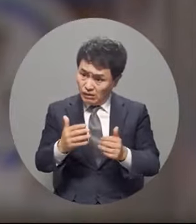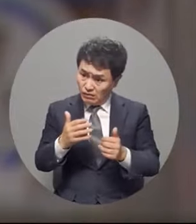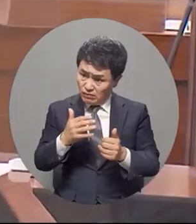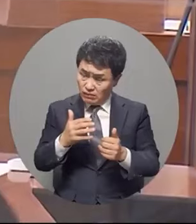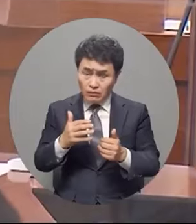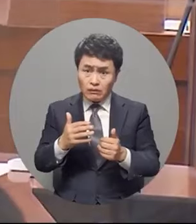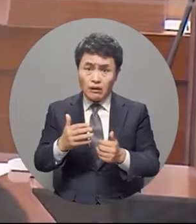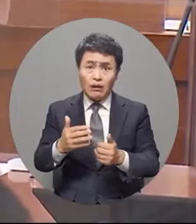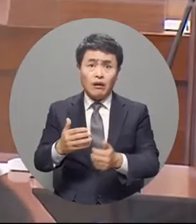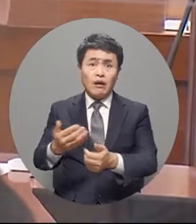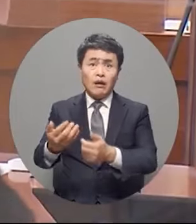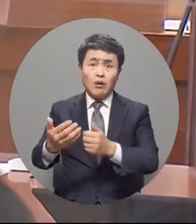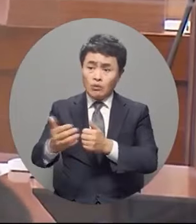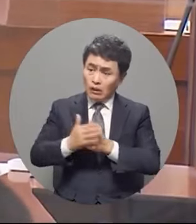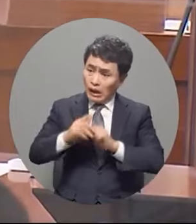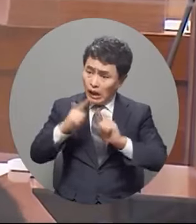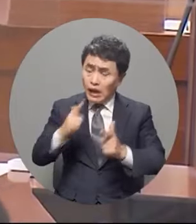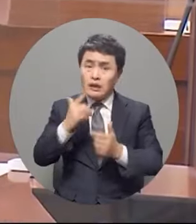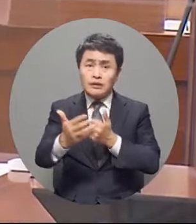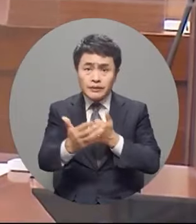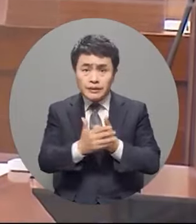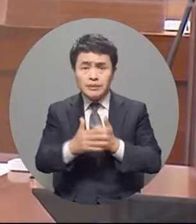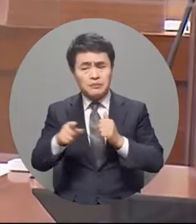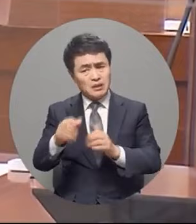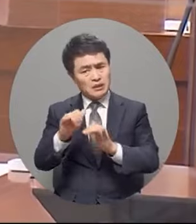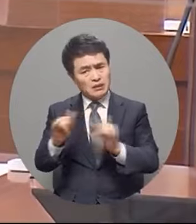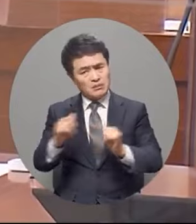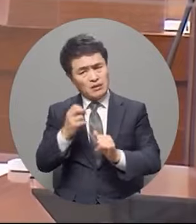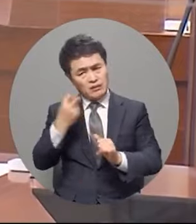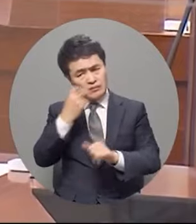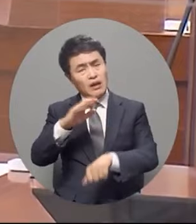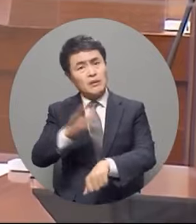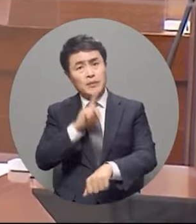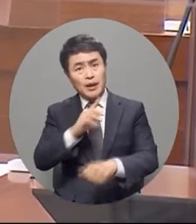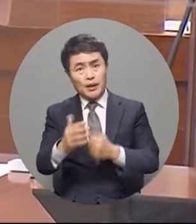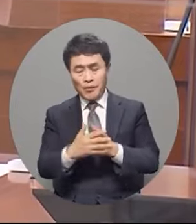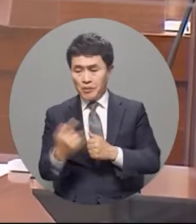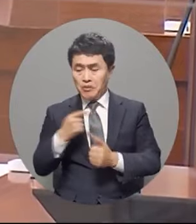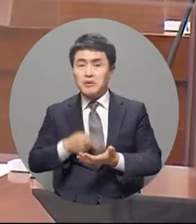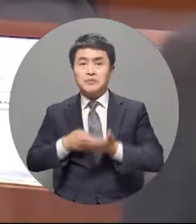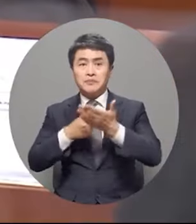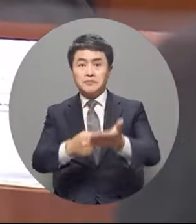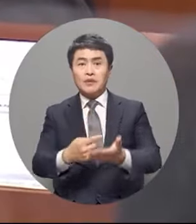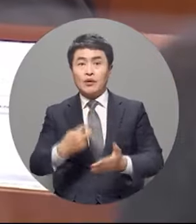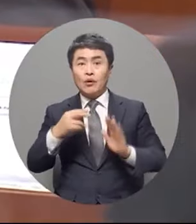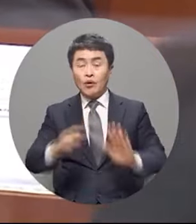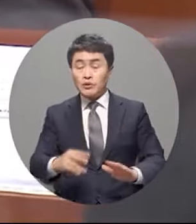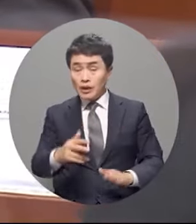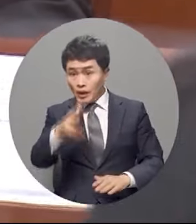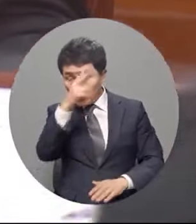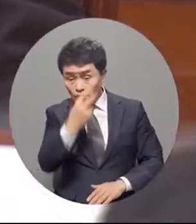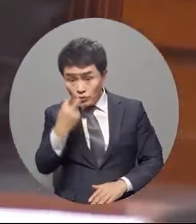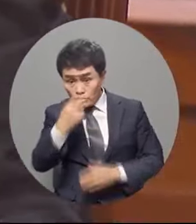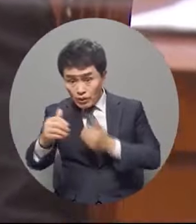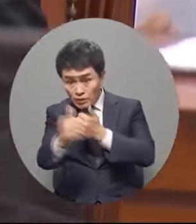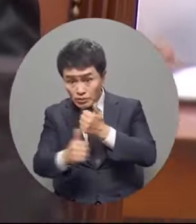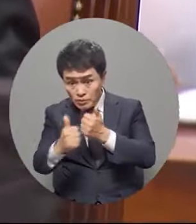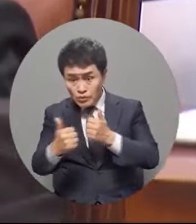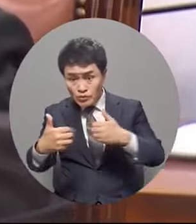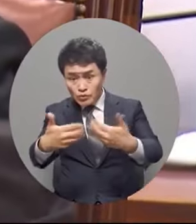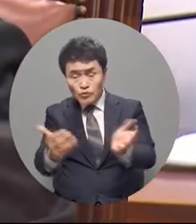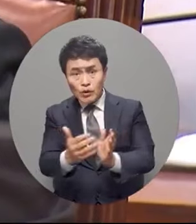들었습니다 시민 단체가 곧장 부실 수사하며 이의 신청을 냈고 어제 경찰 수사심의 위원회가 재수사 여부를